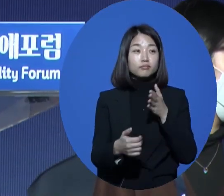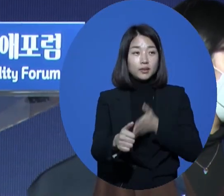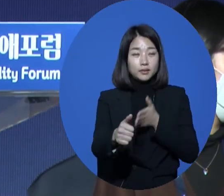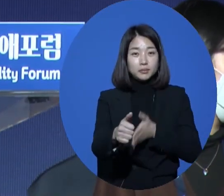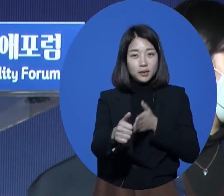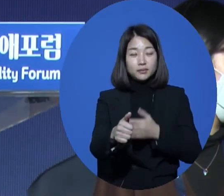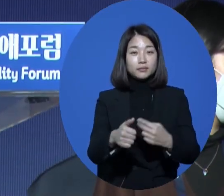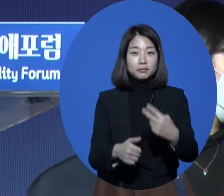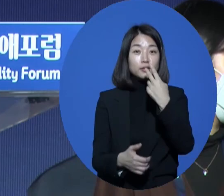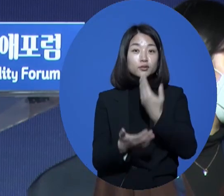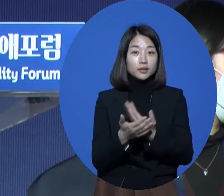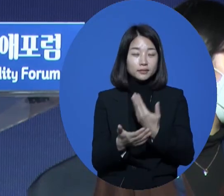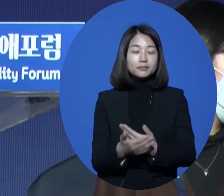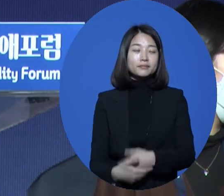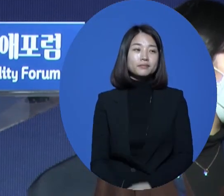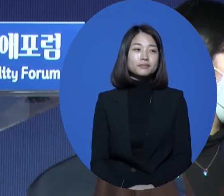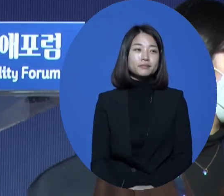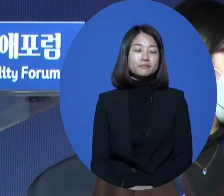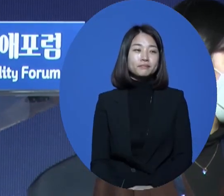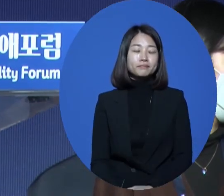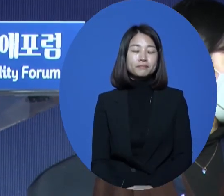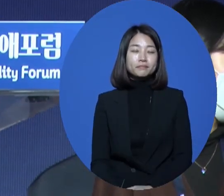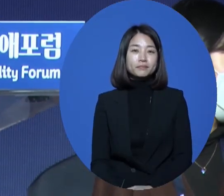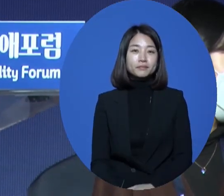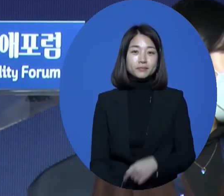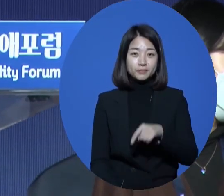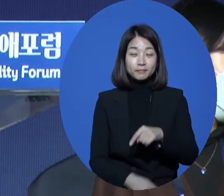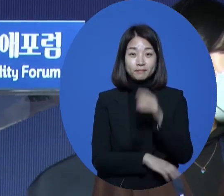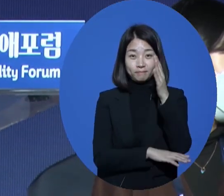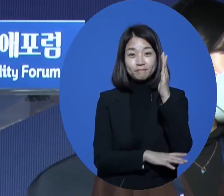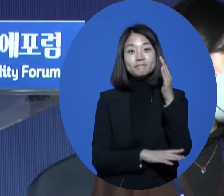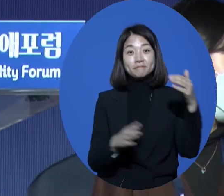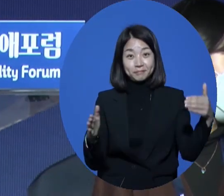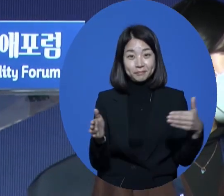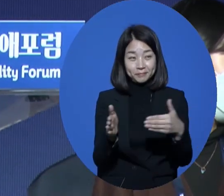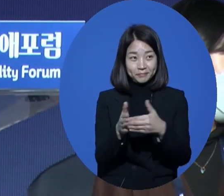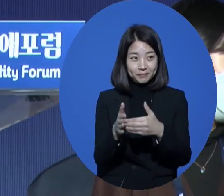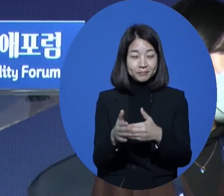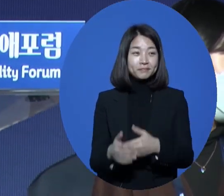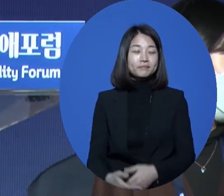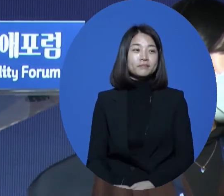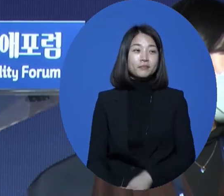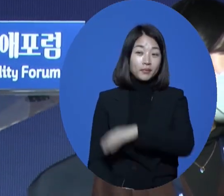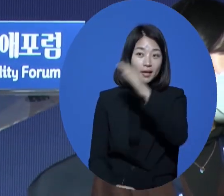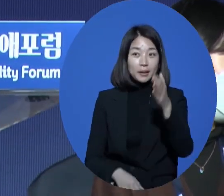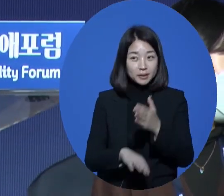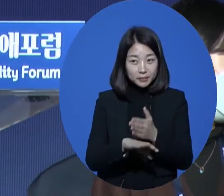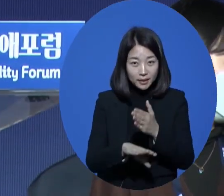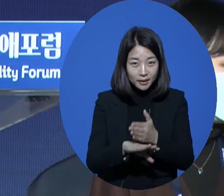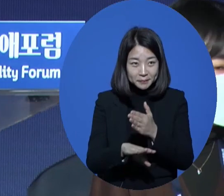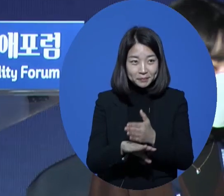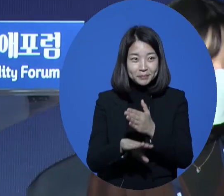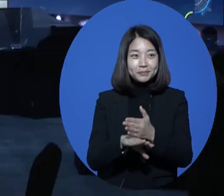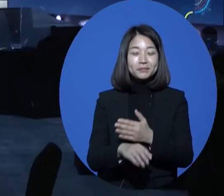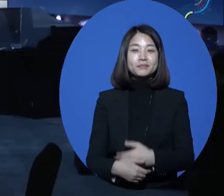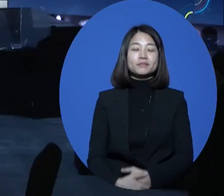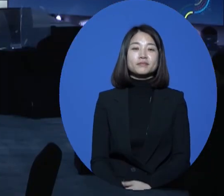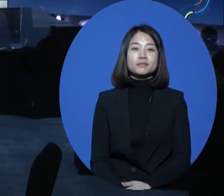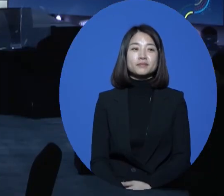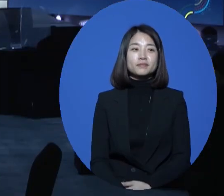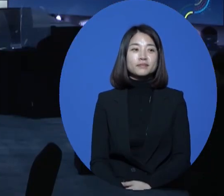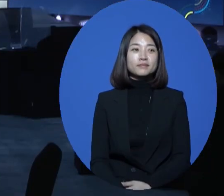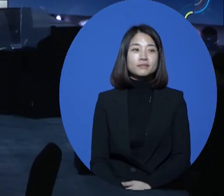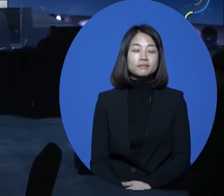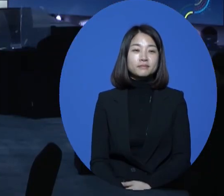것을 다시 한번 요청드리면서 저는 이것으로 인사를 마무리하겠습니다. 다시 한번 모두 감사드립니다.